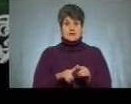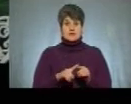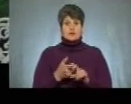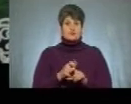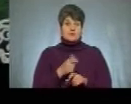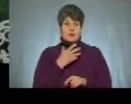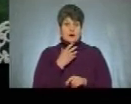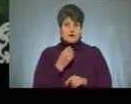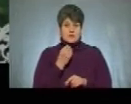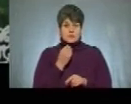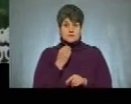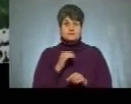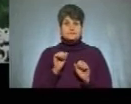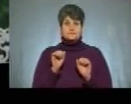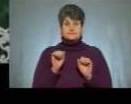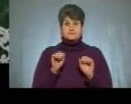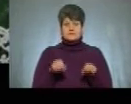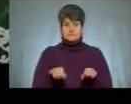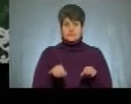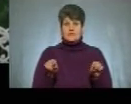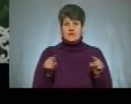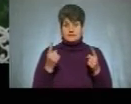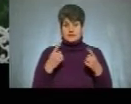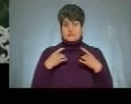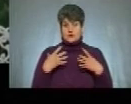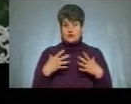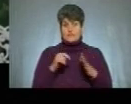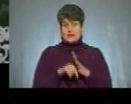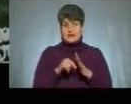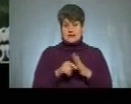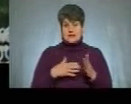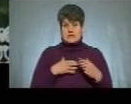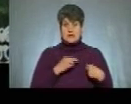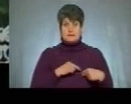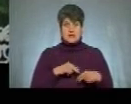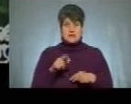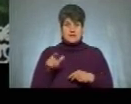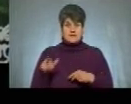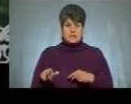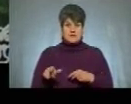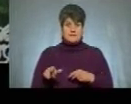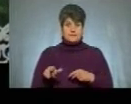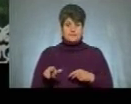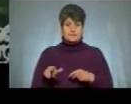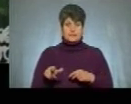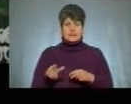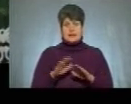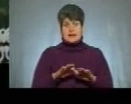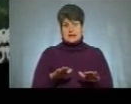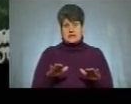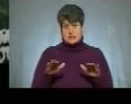гарна така нагода створити святковий настрій для наших працівників, для коворкерів, для